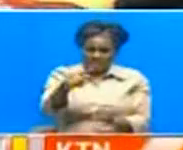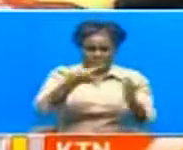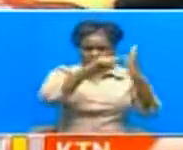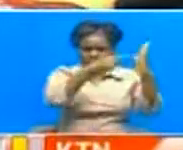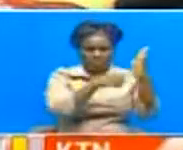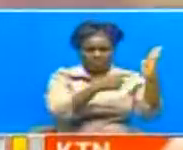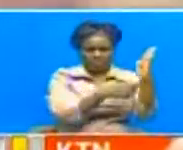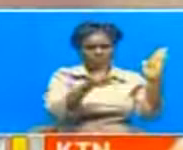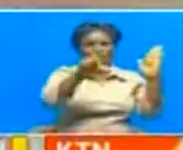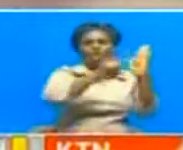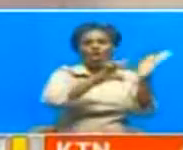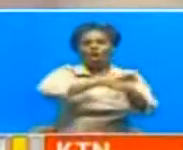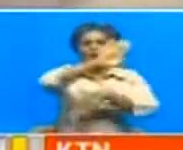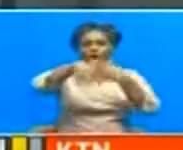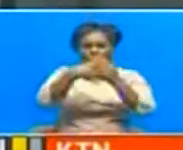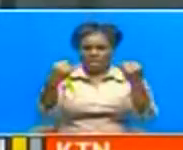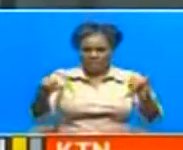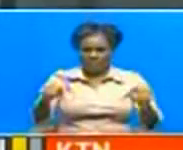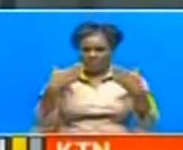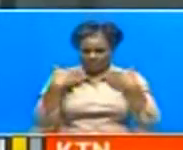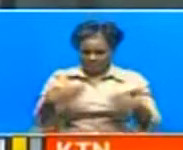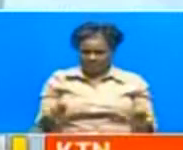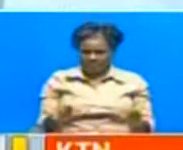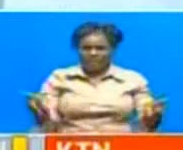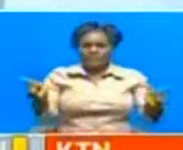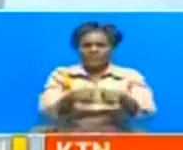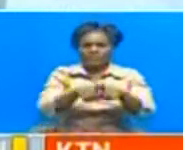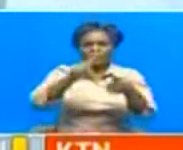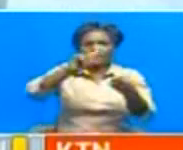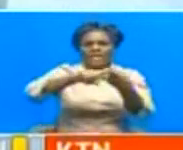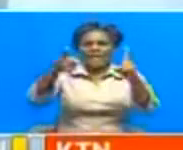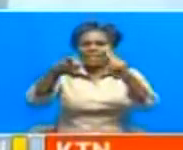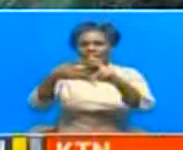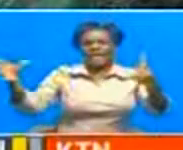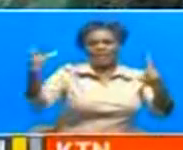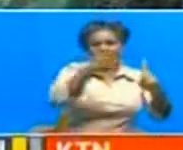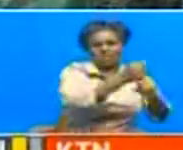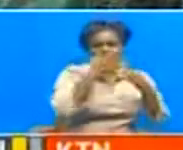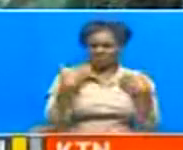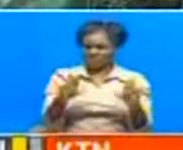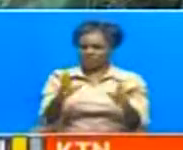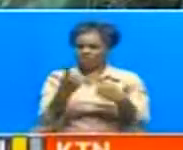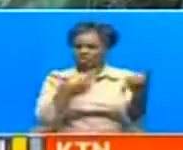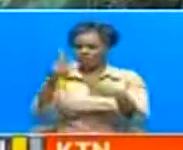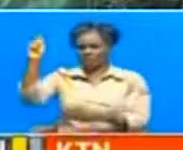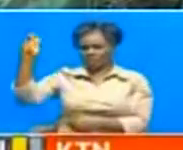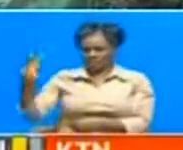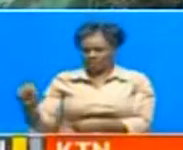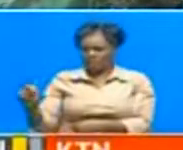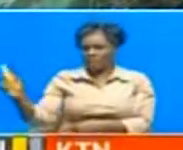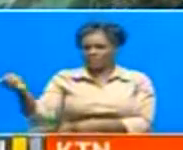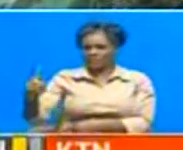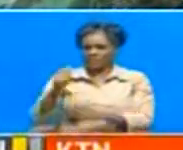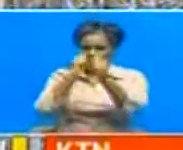na kanuni zinazohitajika kisheria. Na zaidi, kituo hicho kimefikia viwango vinavyohitajika. Akizungumza na KTN, waziri wa